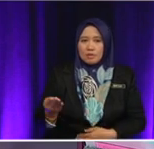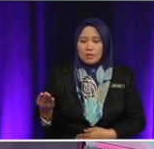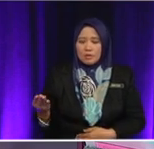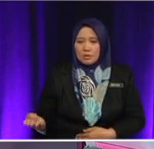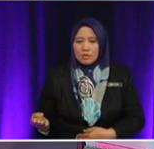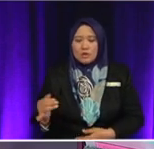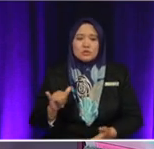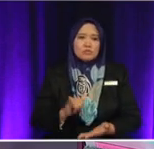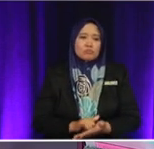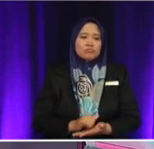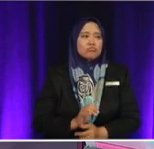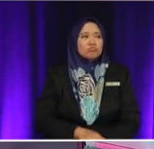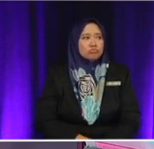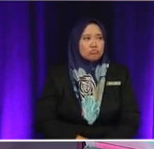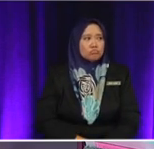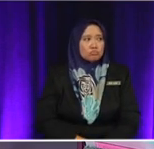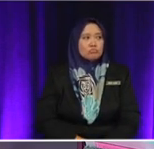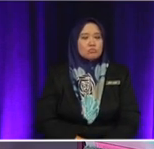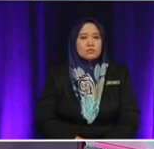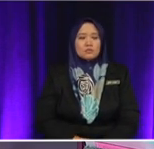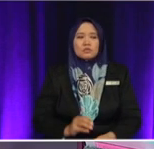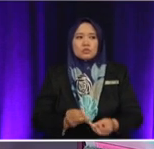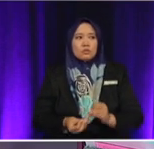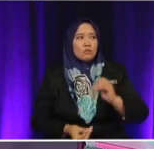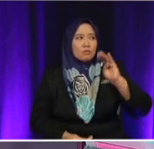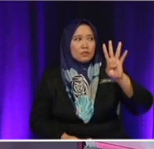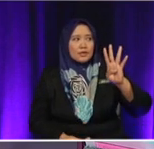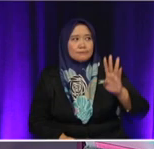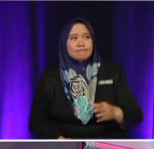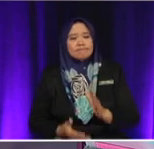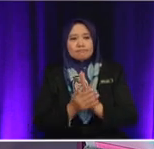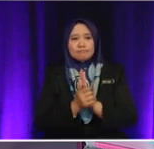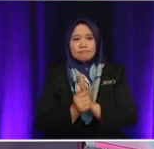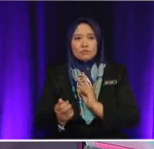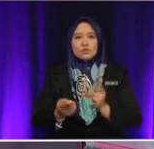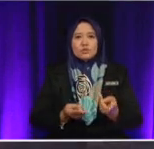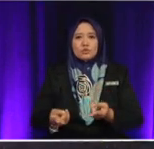teknik ini. Okey, dan seterusnya, kemahiran mengurus masa, Alisa.